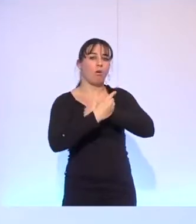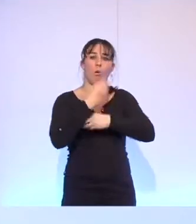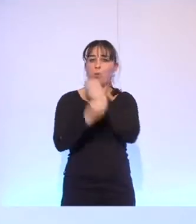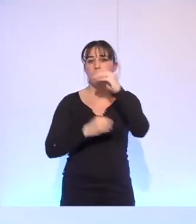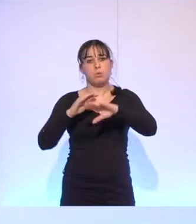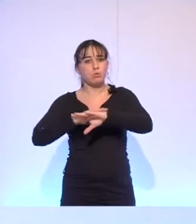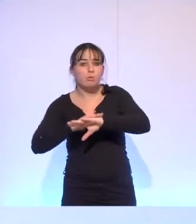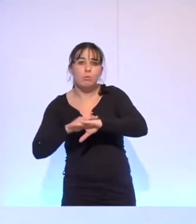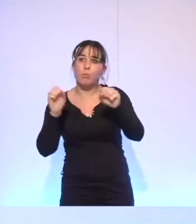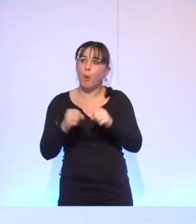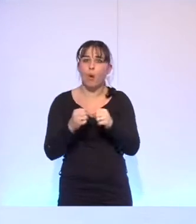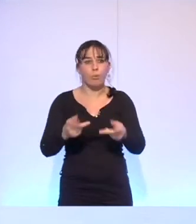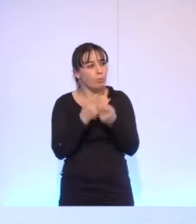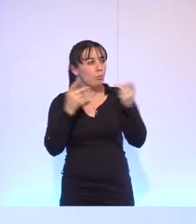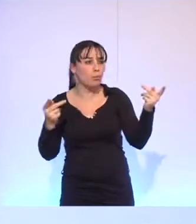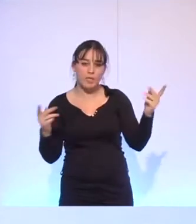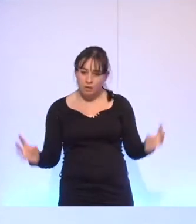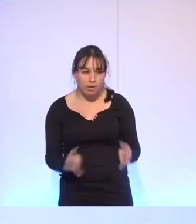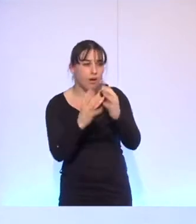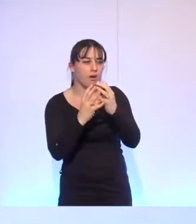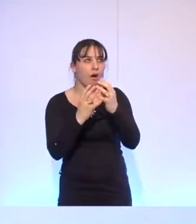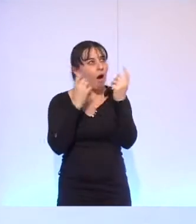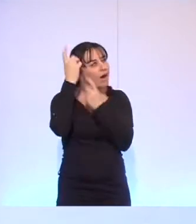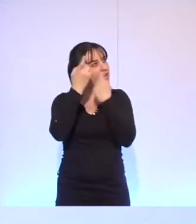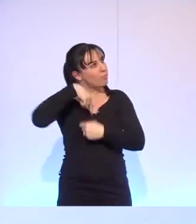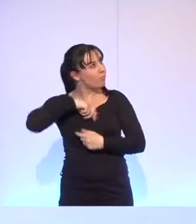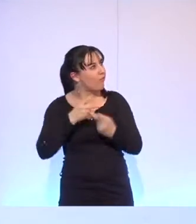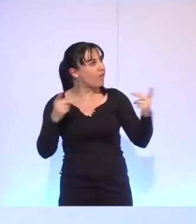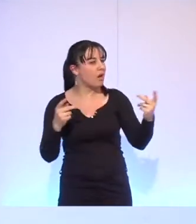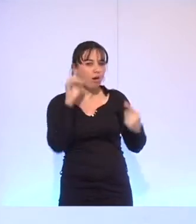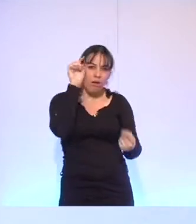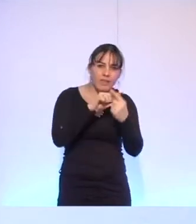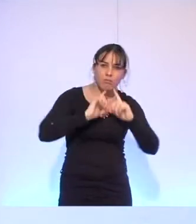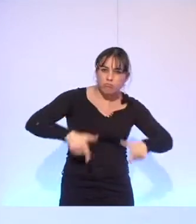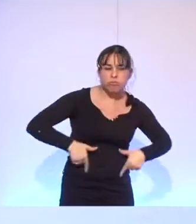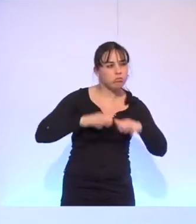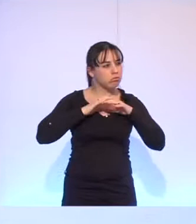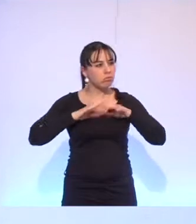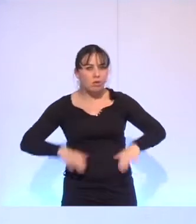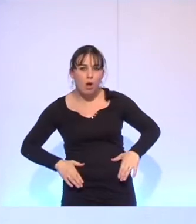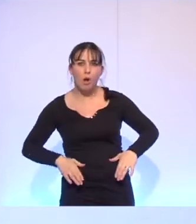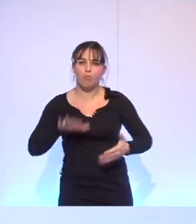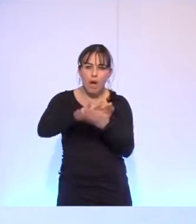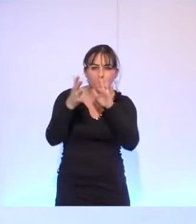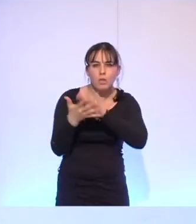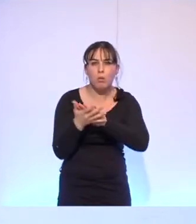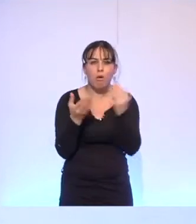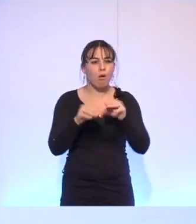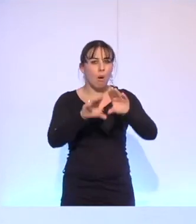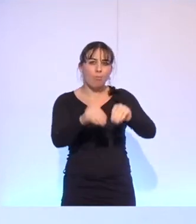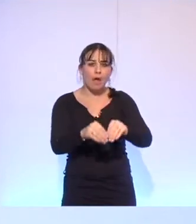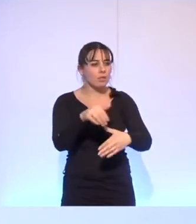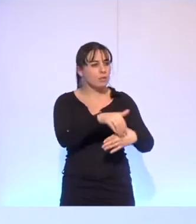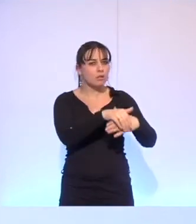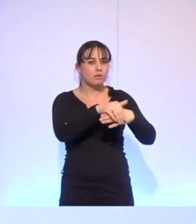quotidienne, dans l'espace public, mieux penser pour cela, autour des écoles, des clubs, des associations, sur les places, les